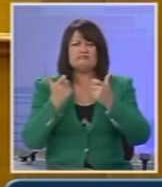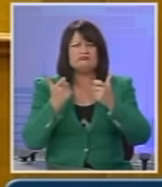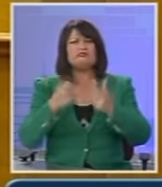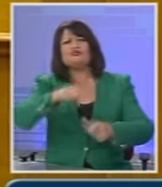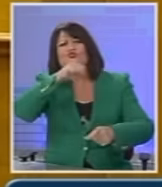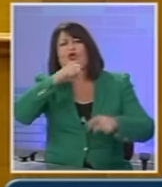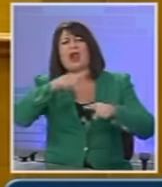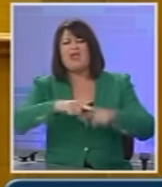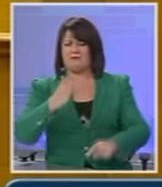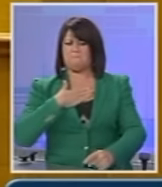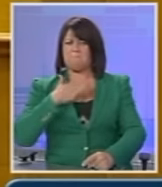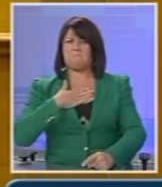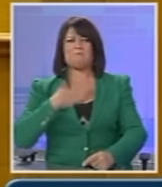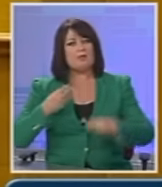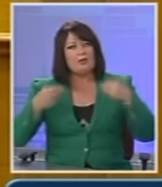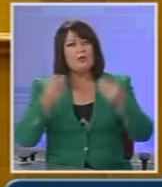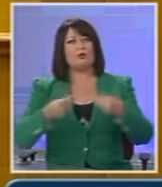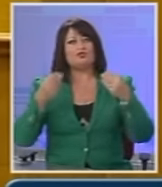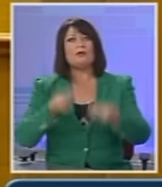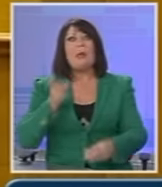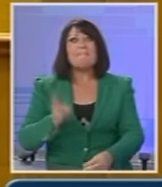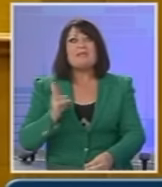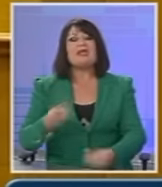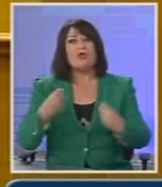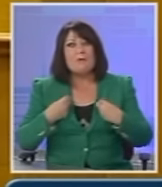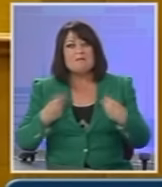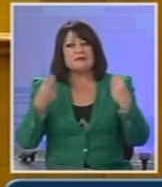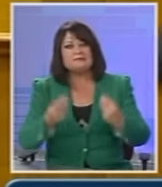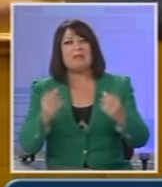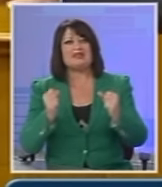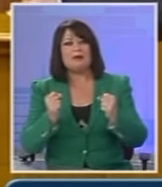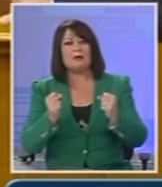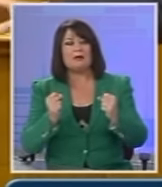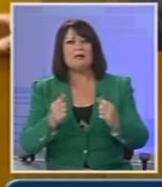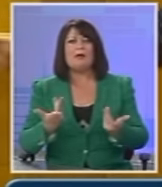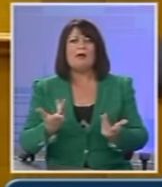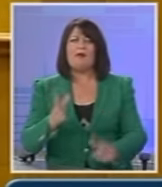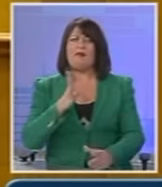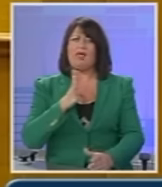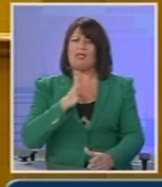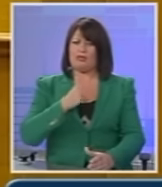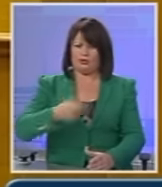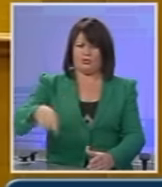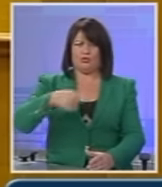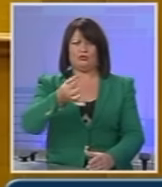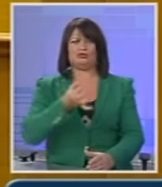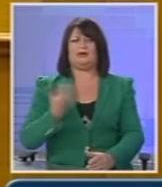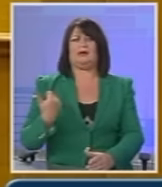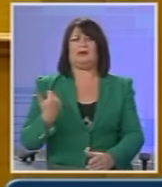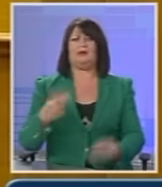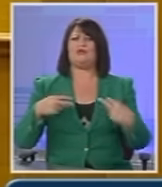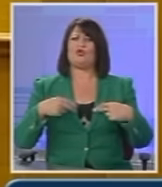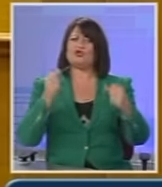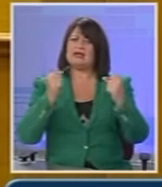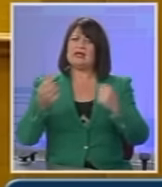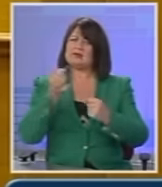δική τους αυταπάρνηση και διακινδυνεύουν για τη δική μας ασφάλεια, αλλά και για το ανθρώπινο δυναμικό που μόλις μας μίλησε τώρα ο κύριος Υπουργός